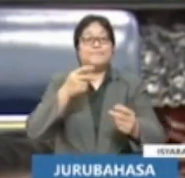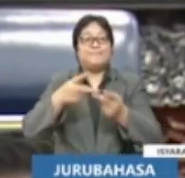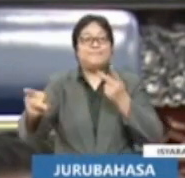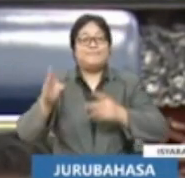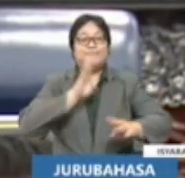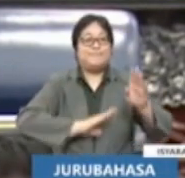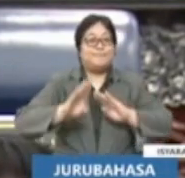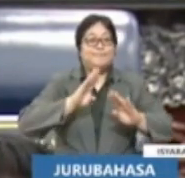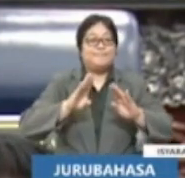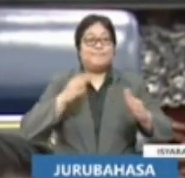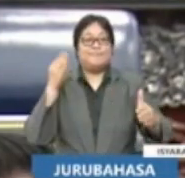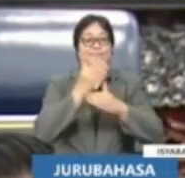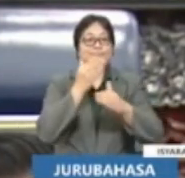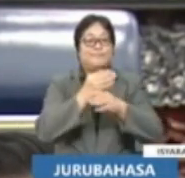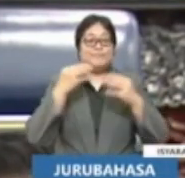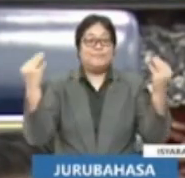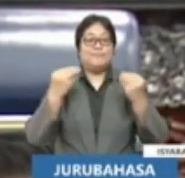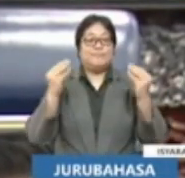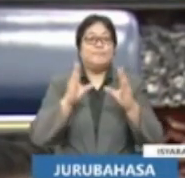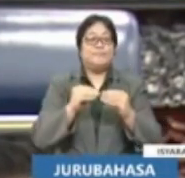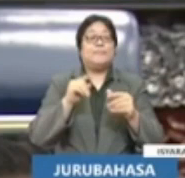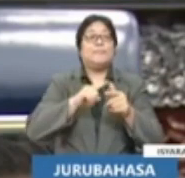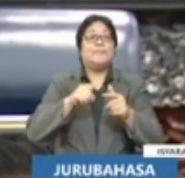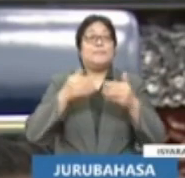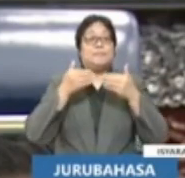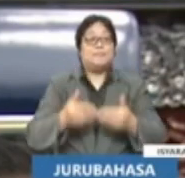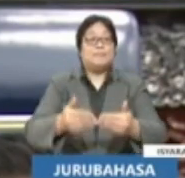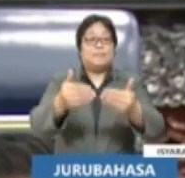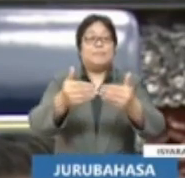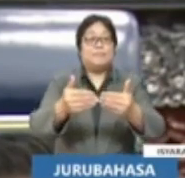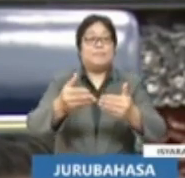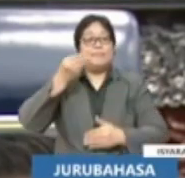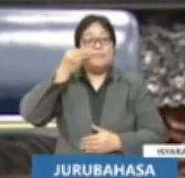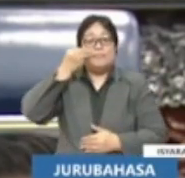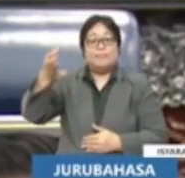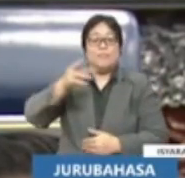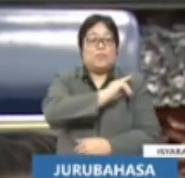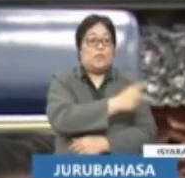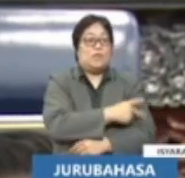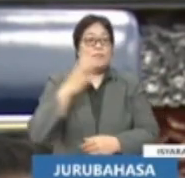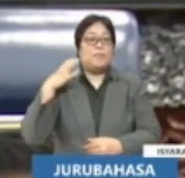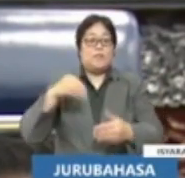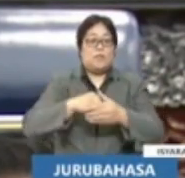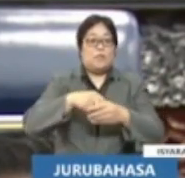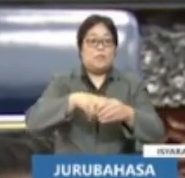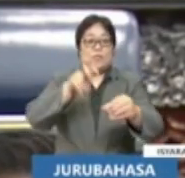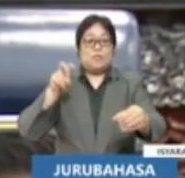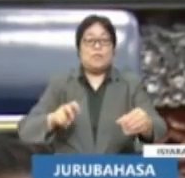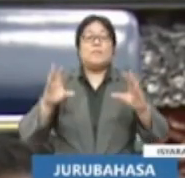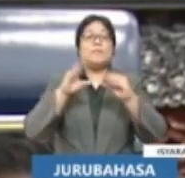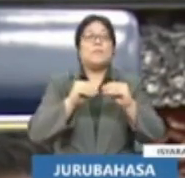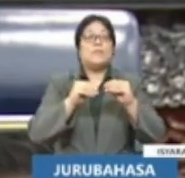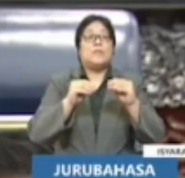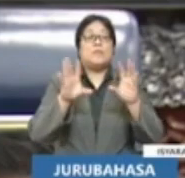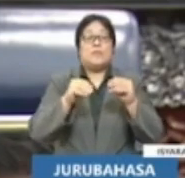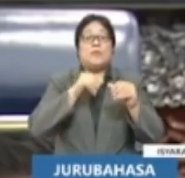atau melakukan perbuatan yang menghina majlis mesyuarat atau terus tidak mengendahkan kuasa pengerusi keluar dari majlis mesyuarat